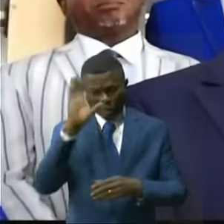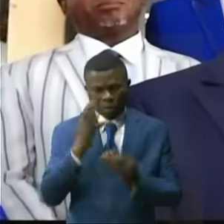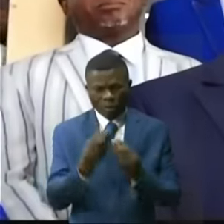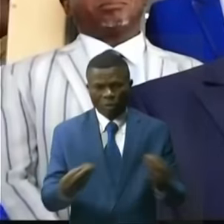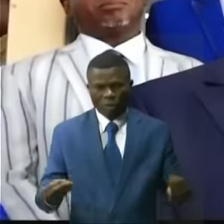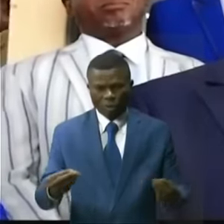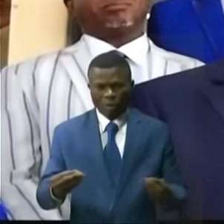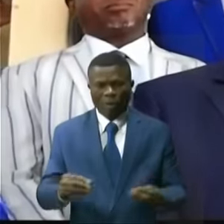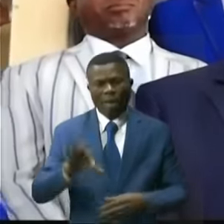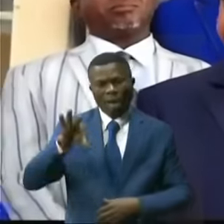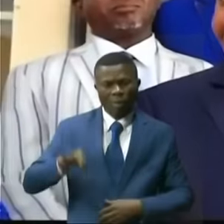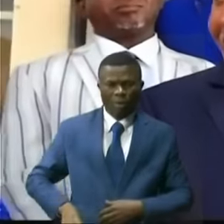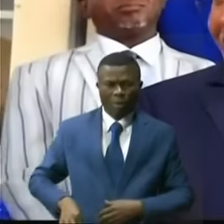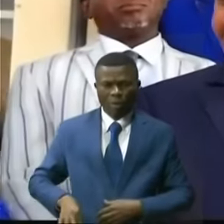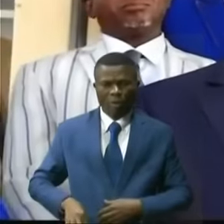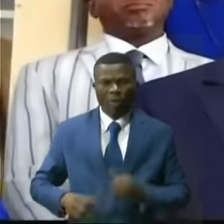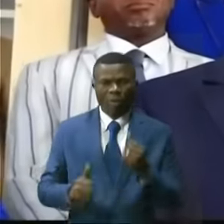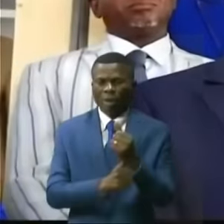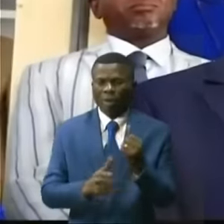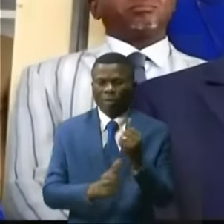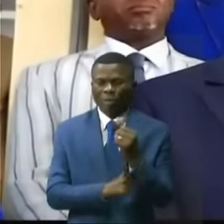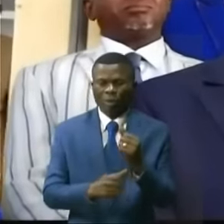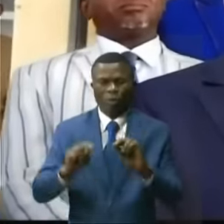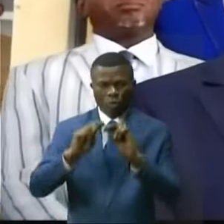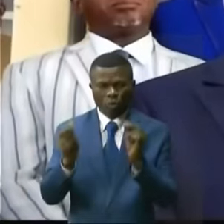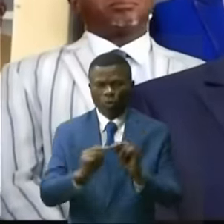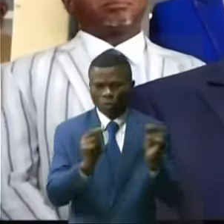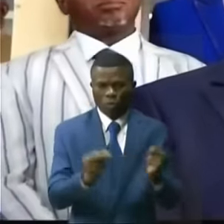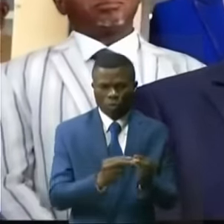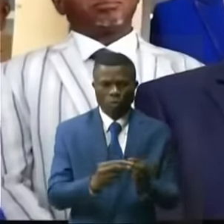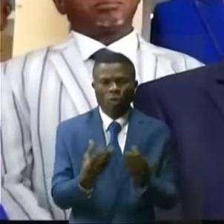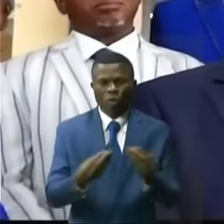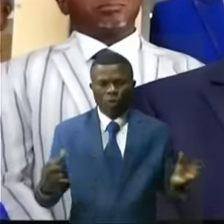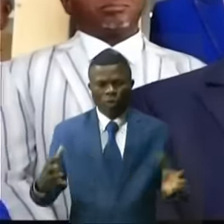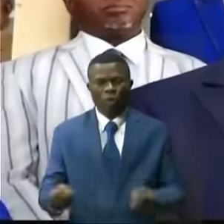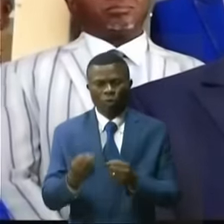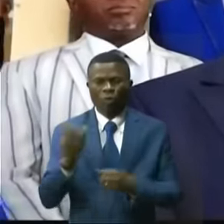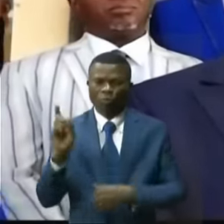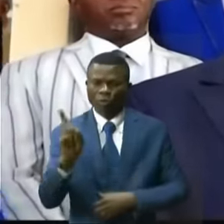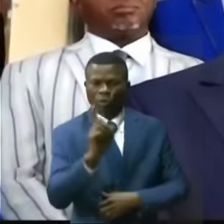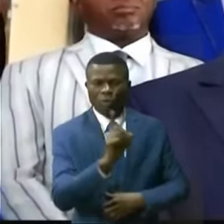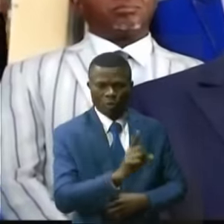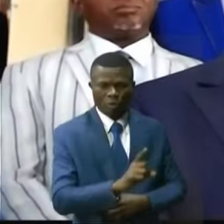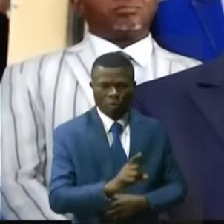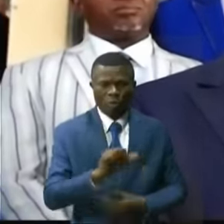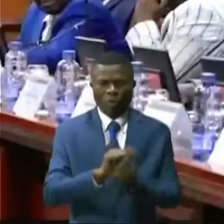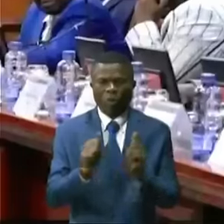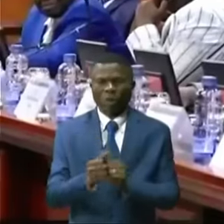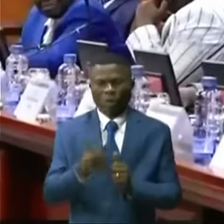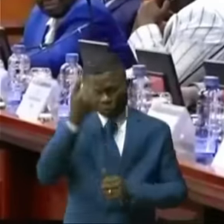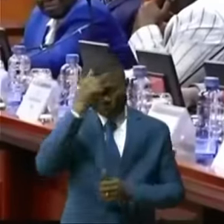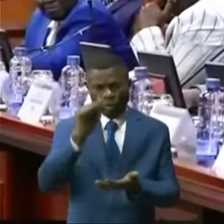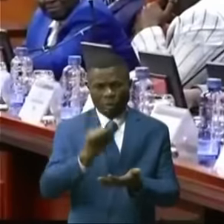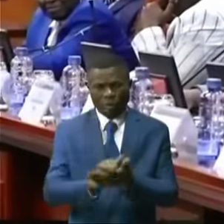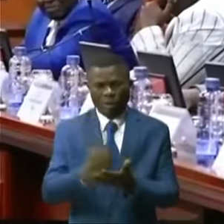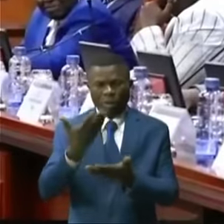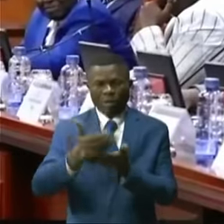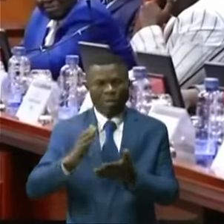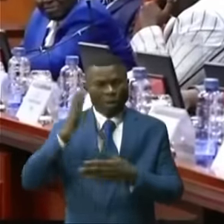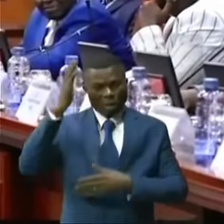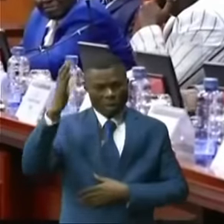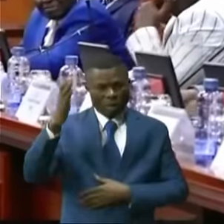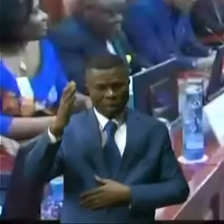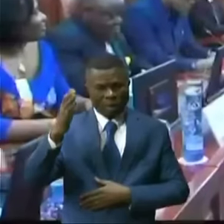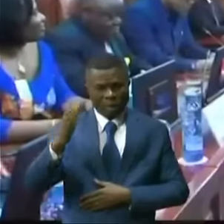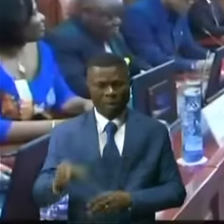à l'avantage de chacun chacun va se retrouver dans la solution de cette triparti prochaine étape la